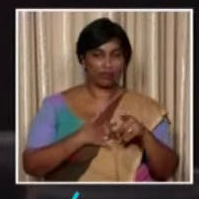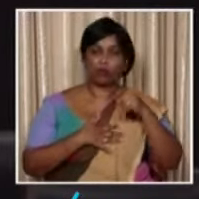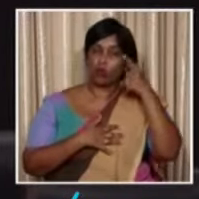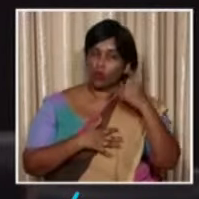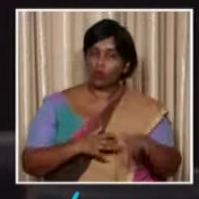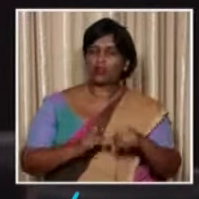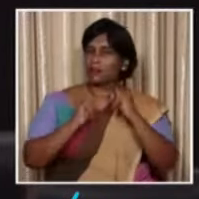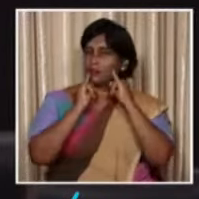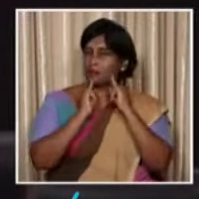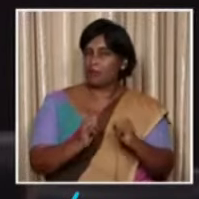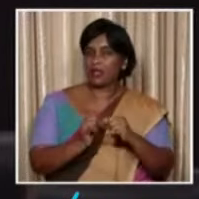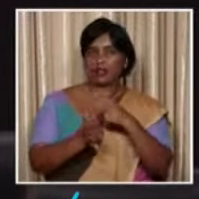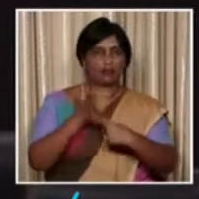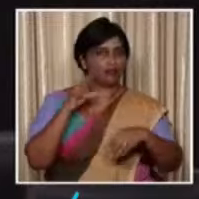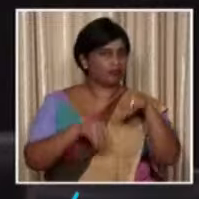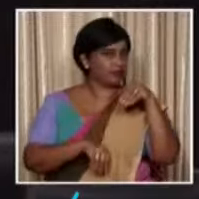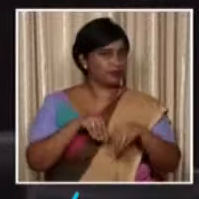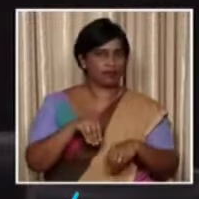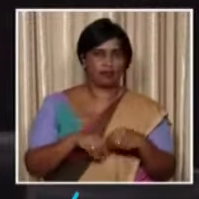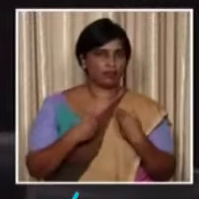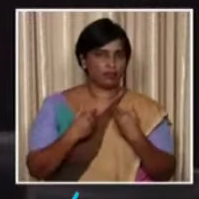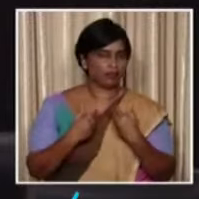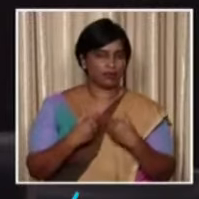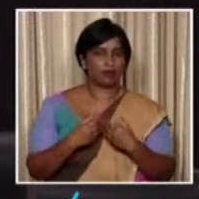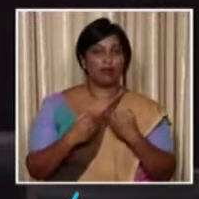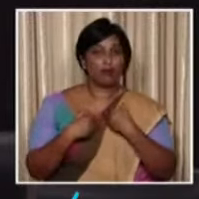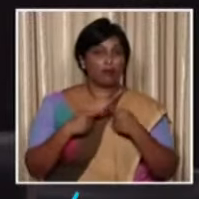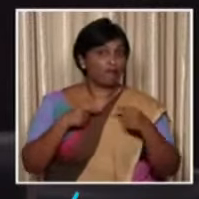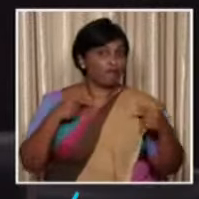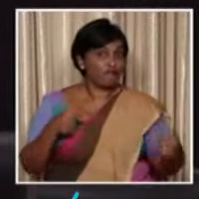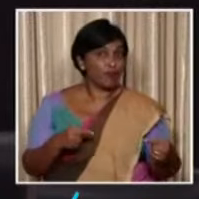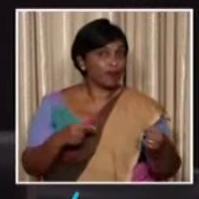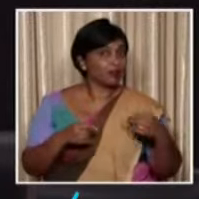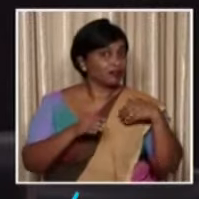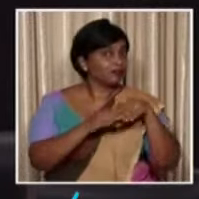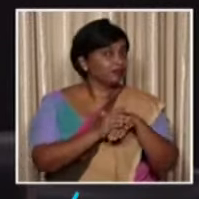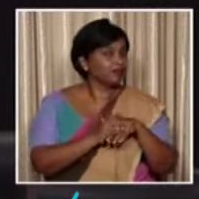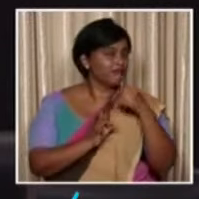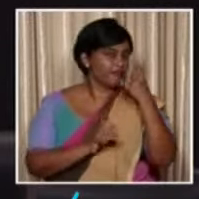රටේ ජඩ දේශපාලනේ ඒ මම විපක්ෂයේ හින්දා